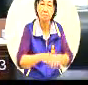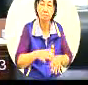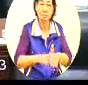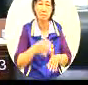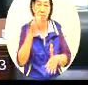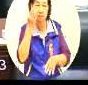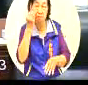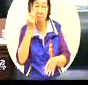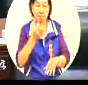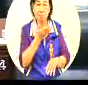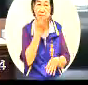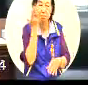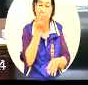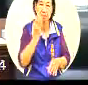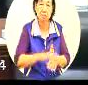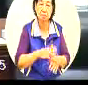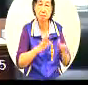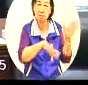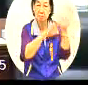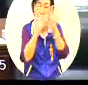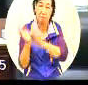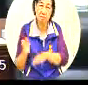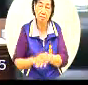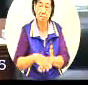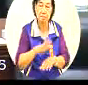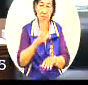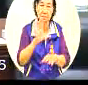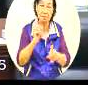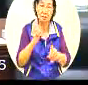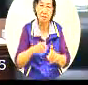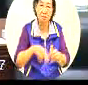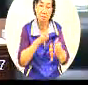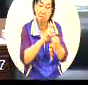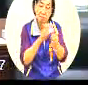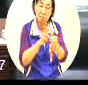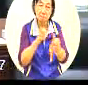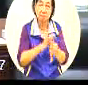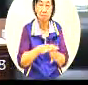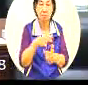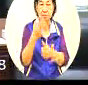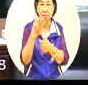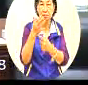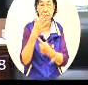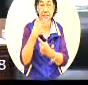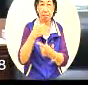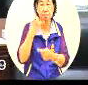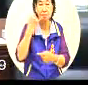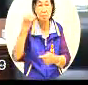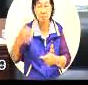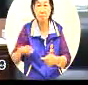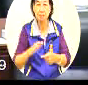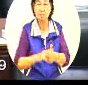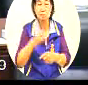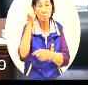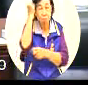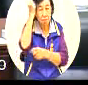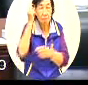顾到旗津的居民？我们来看一下，